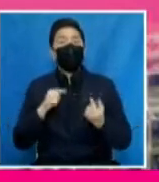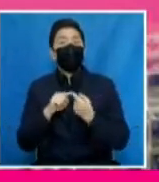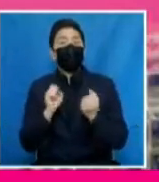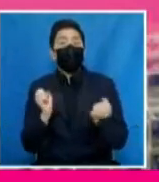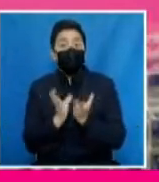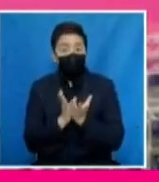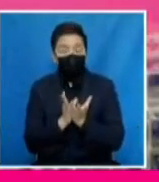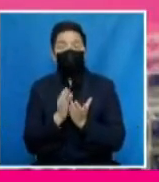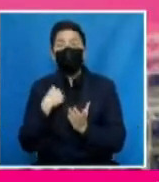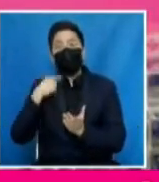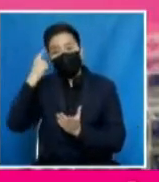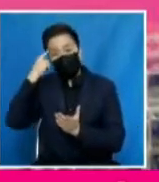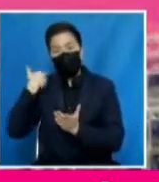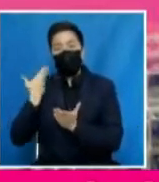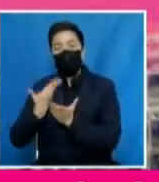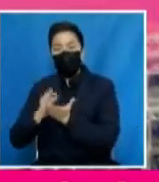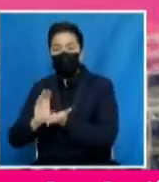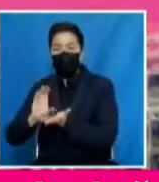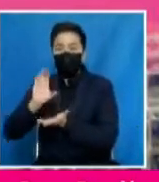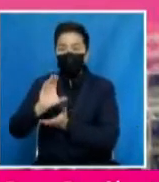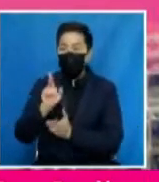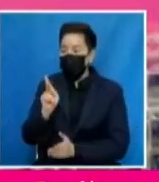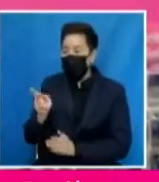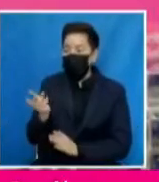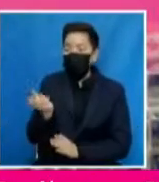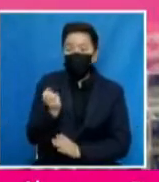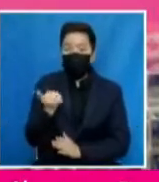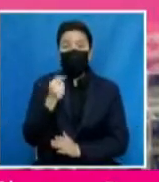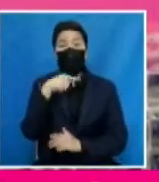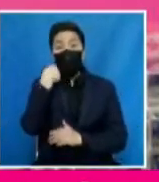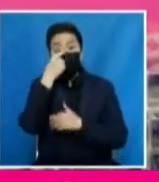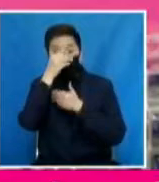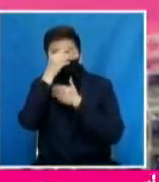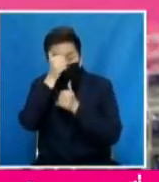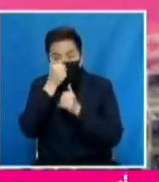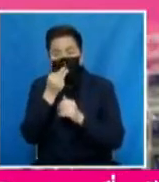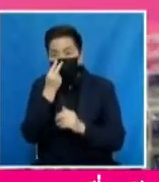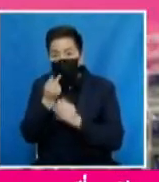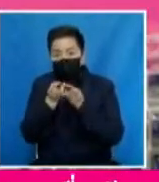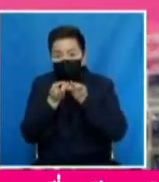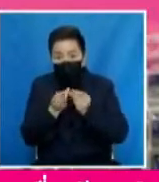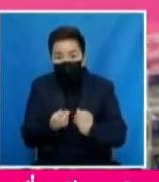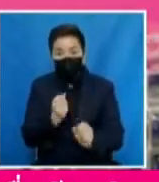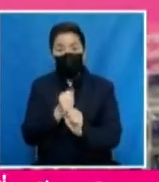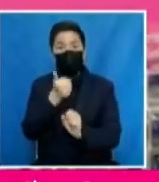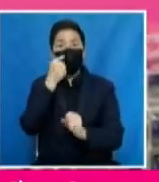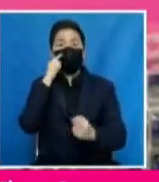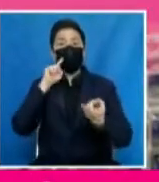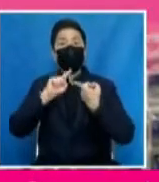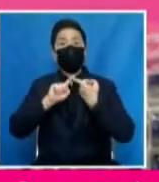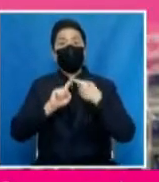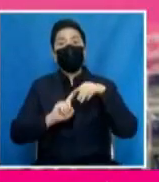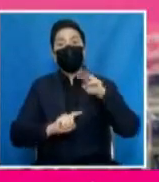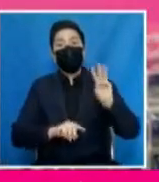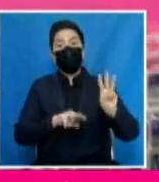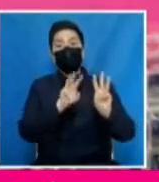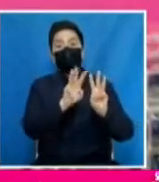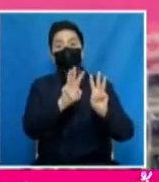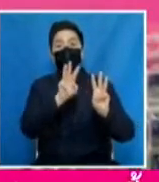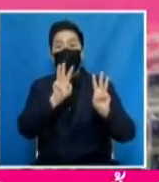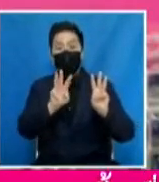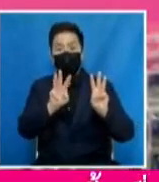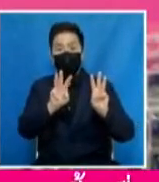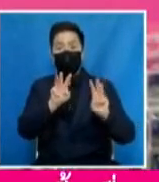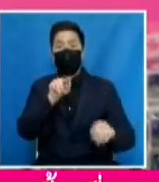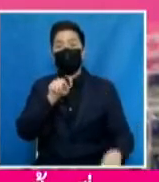ระทบจากการแพร่ระบาดของโควิด-19 ค่ะท่านที่สนใจก็เข้าไปดูรายละเอียดเพิ่มเติมได้นะคะที่เว็บไซต์ของธนาคารออมสิ